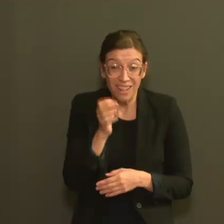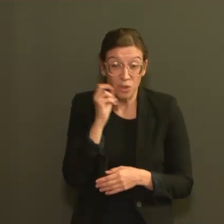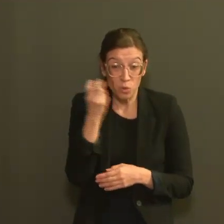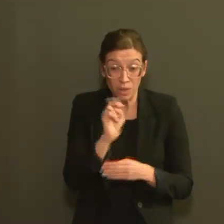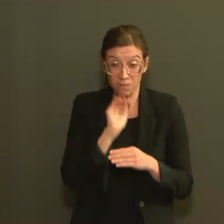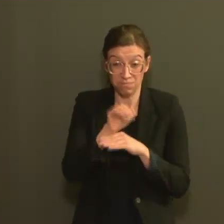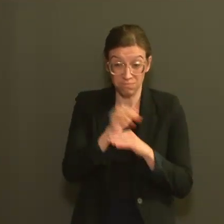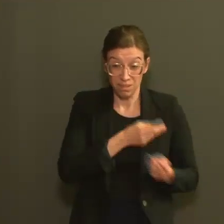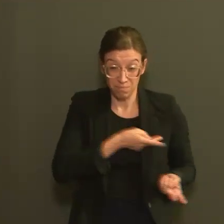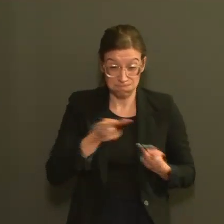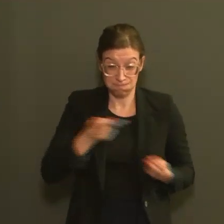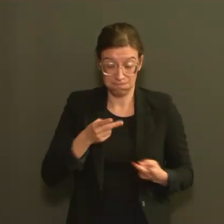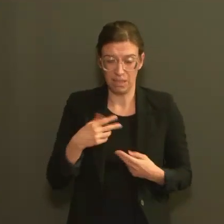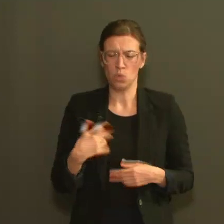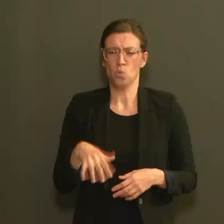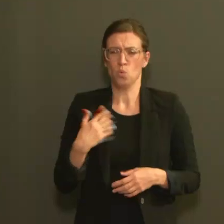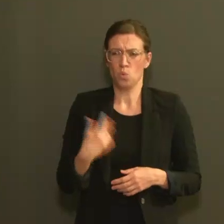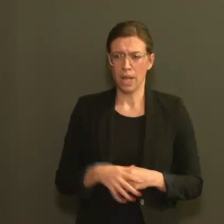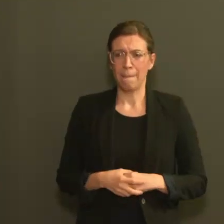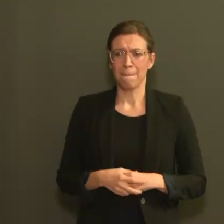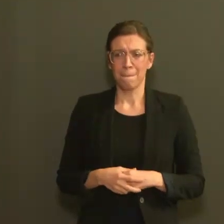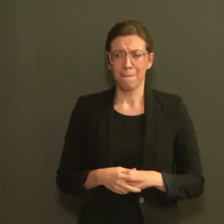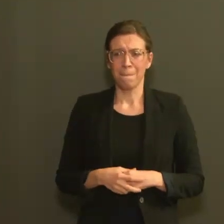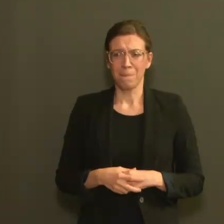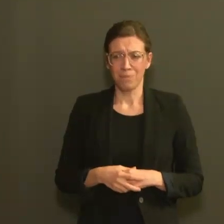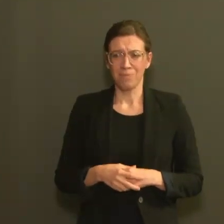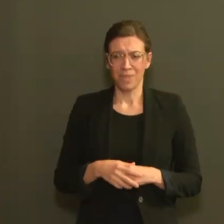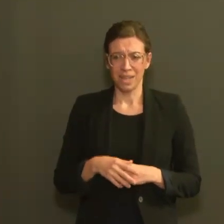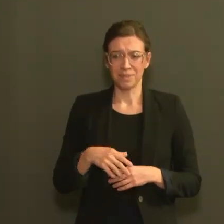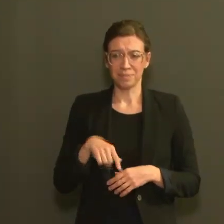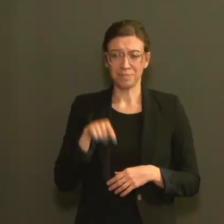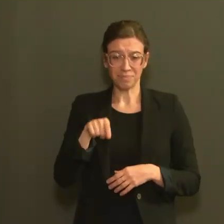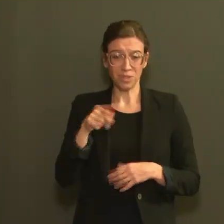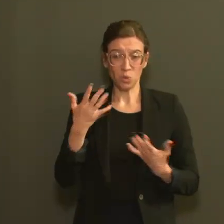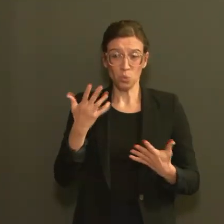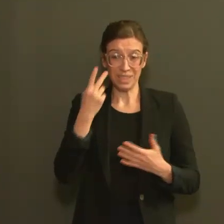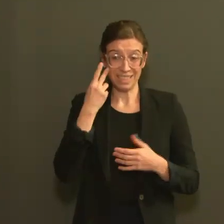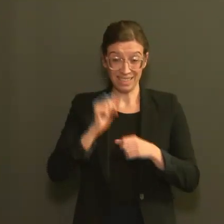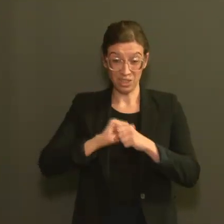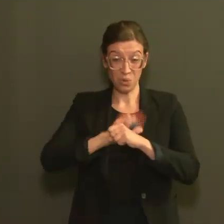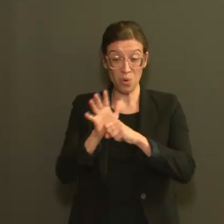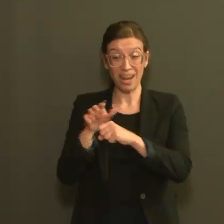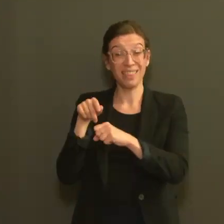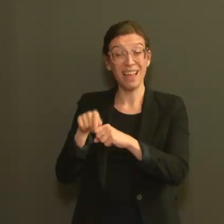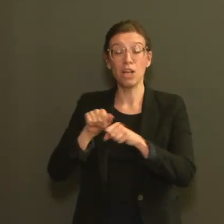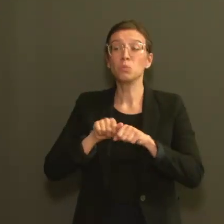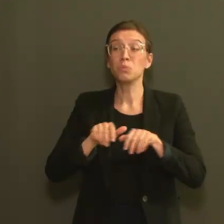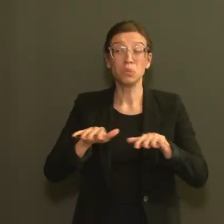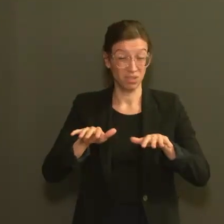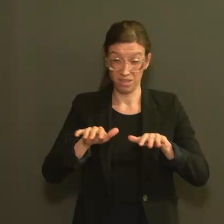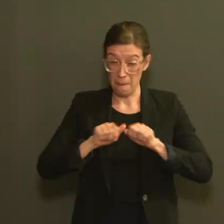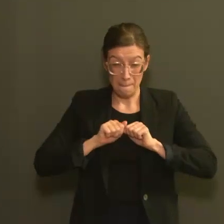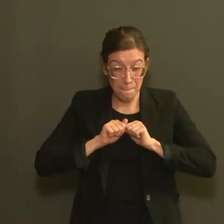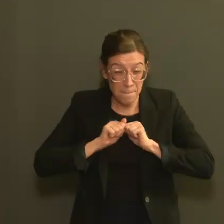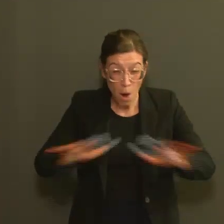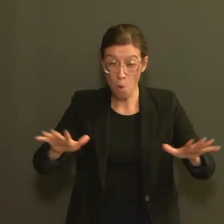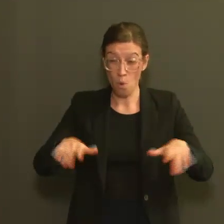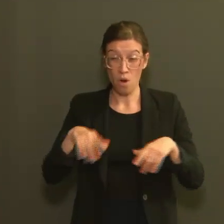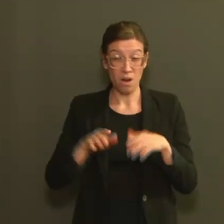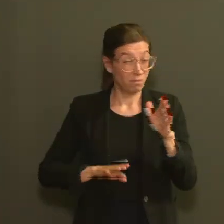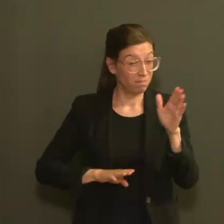Dit toont ons nogmaals de kracht van de exponentiële groei. Met telkens een trage aanloop, maar uiteindelijk